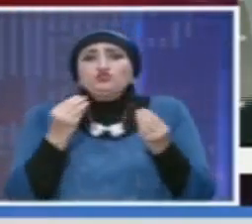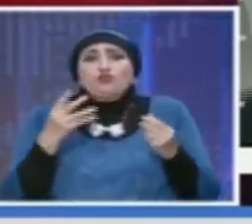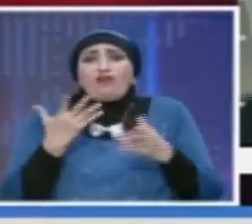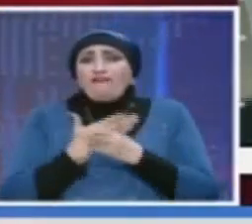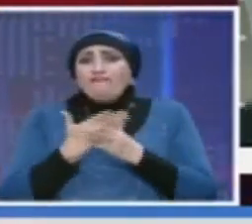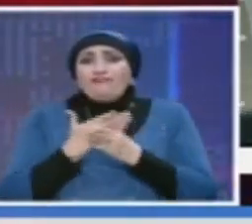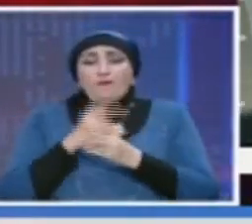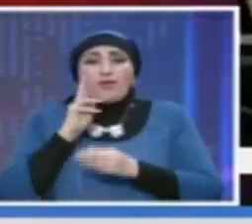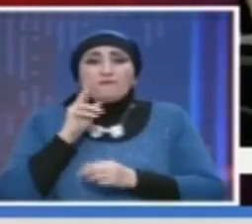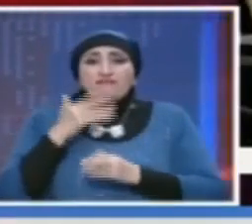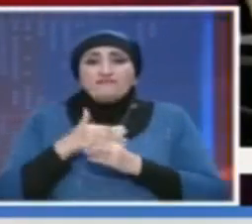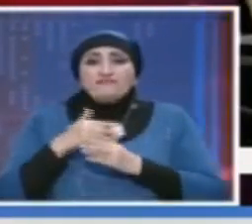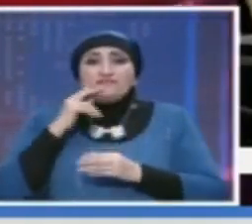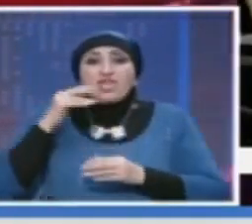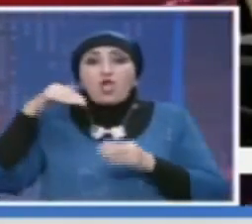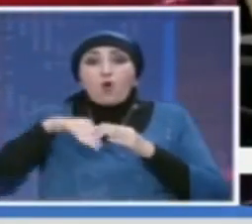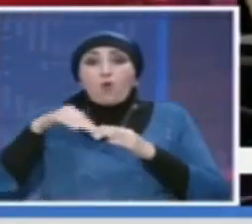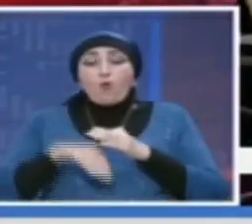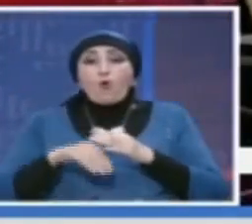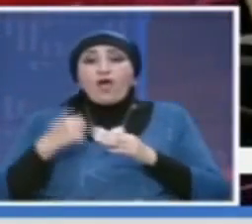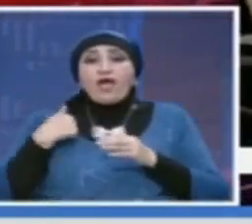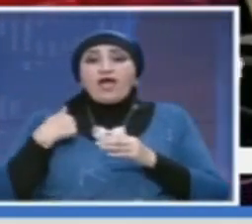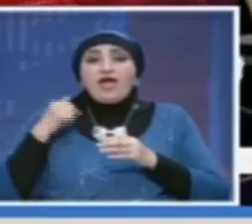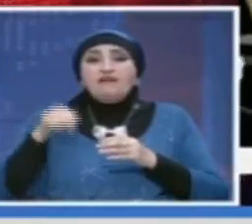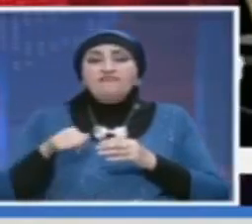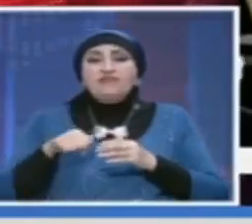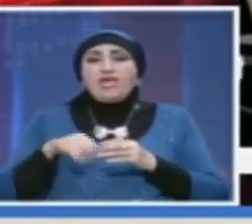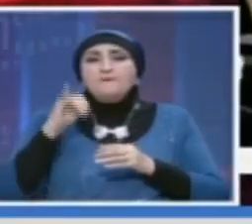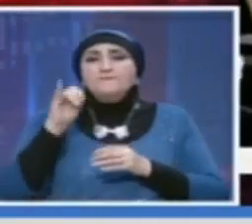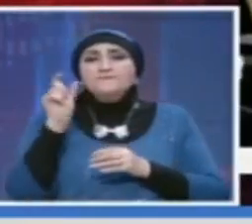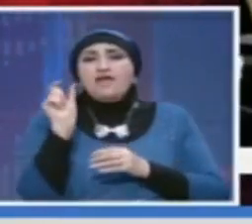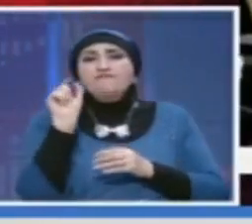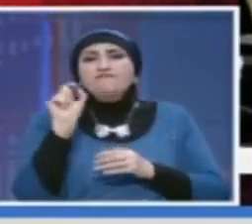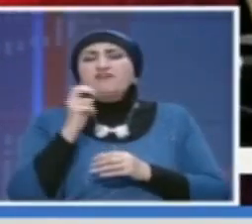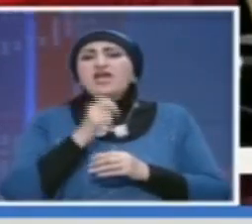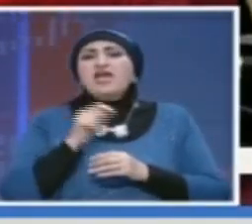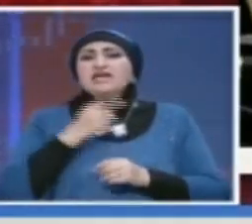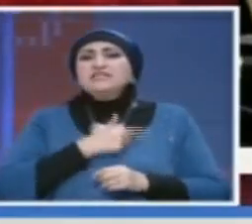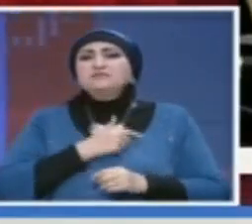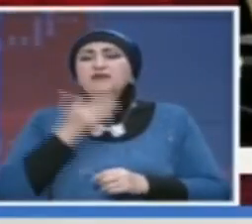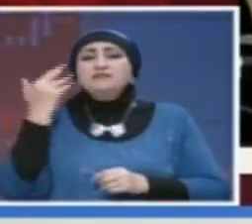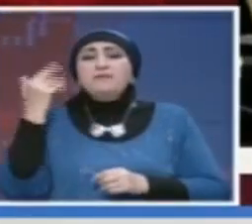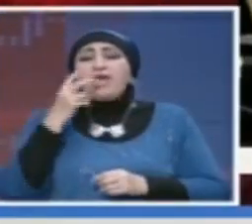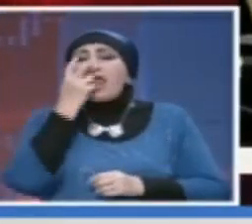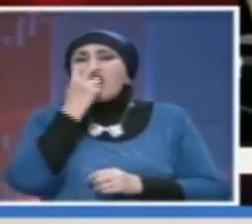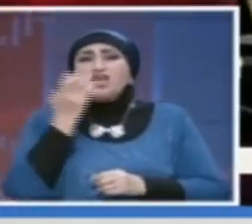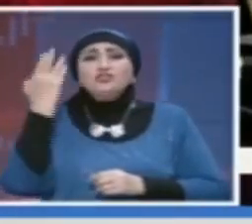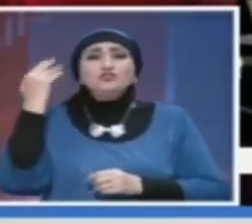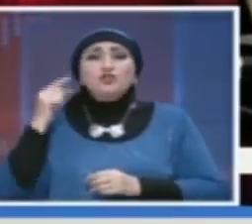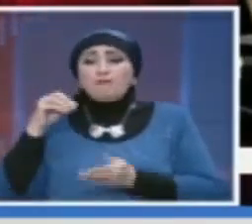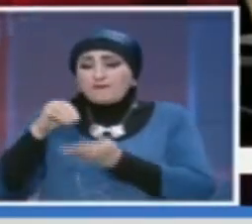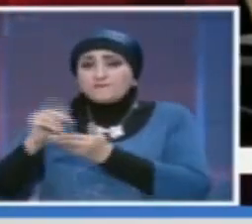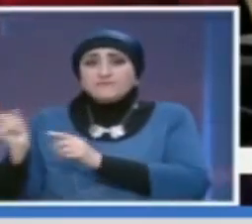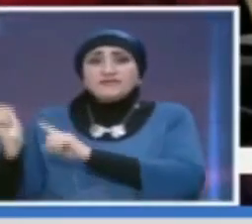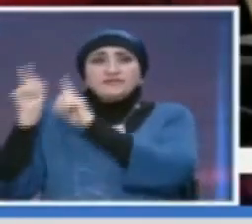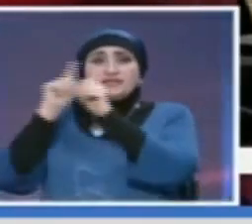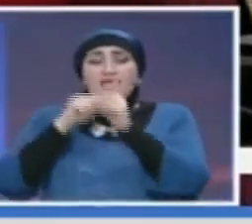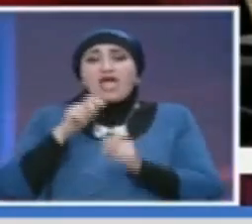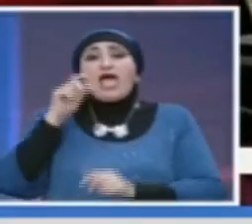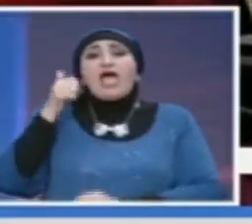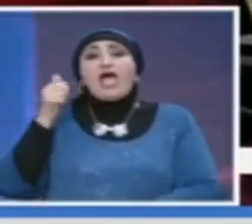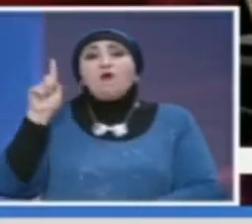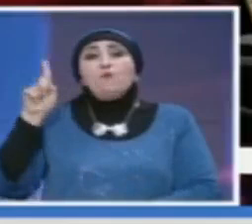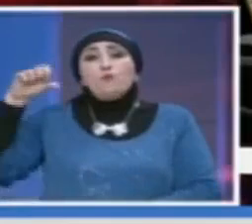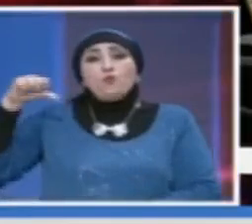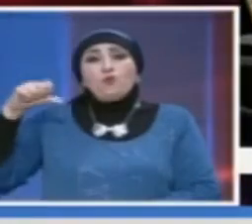لسببين، لأن هي جبانة مدينة منف القديمة، ومنف القديمة دي كانت بتمتد من أبو رواش شمالا